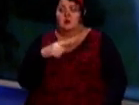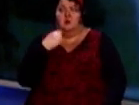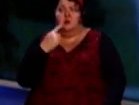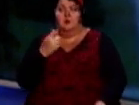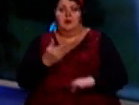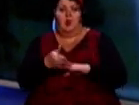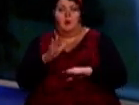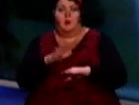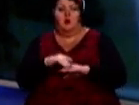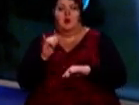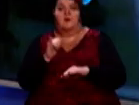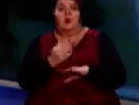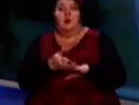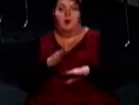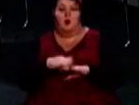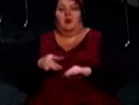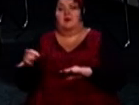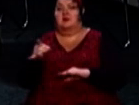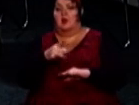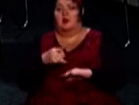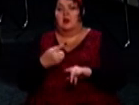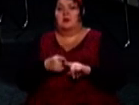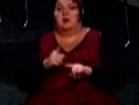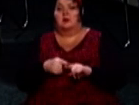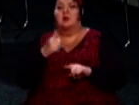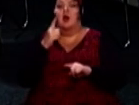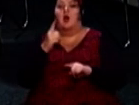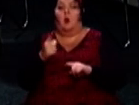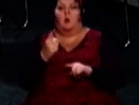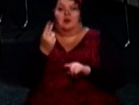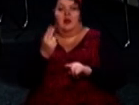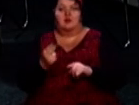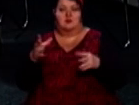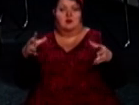Полтава і Полтавський район – це одно ціле.